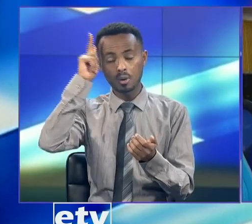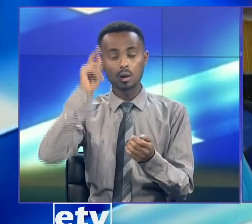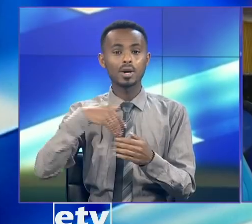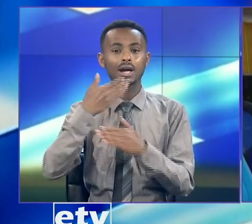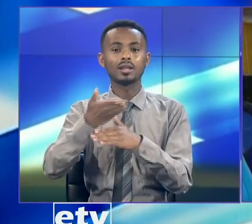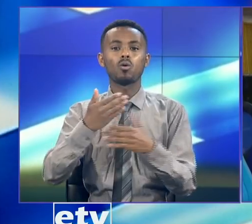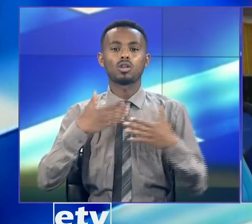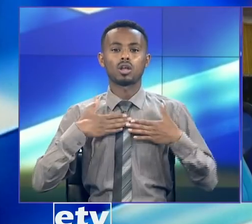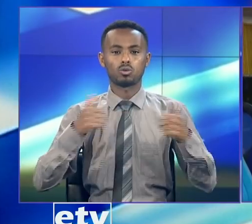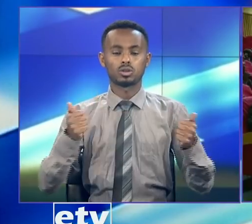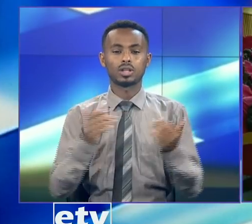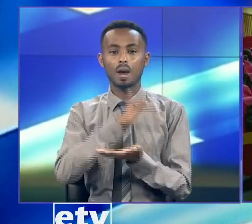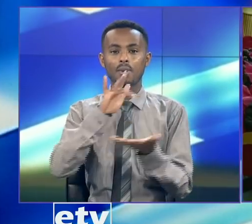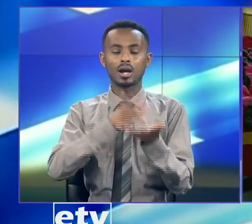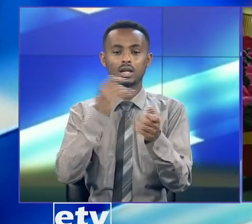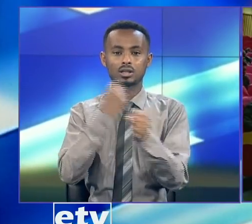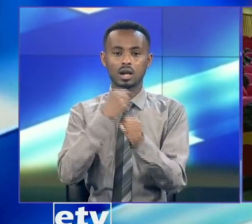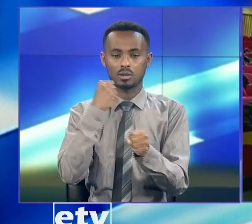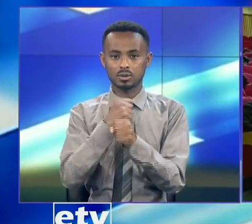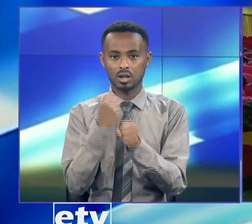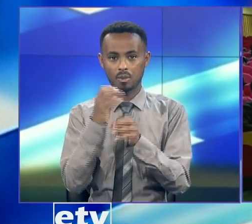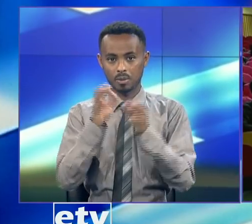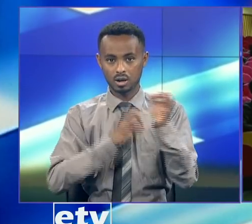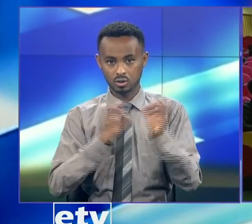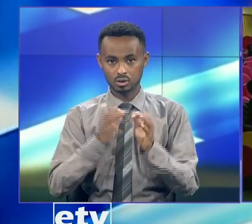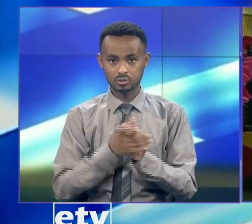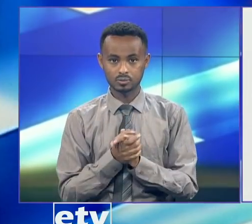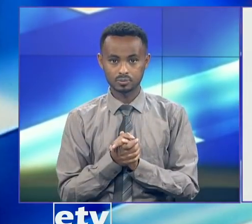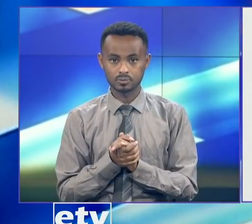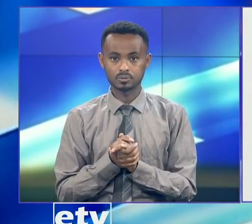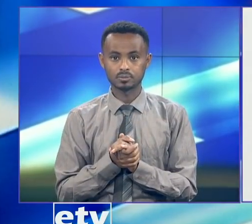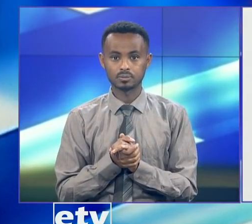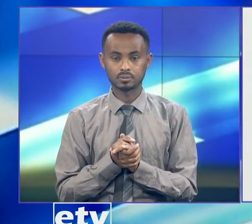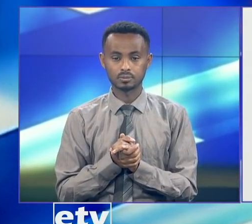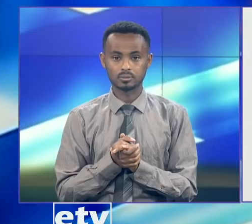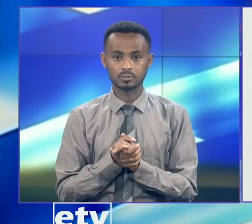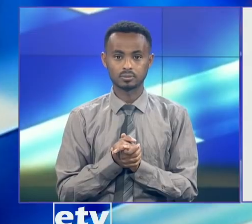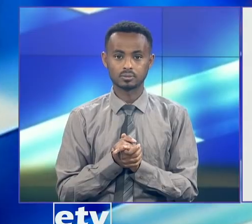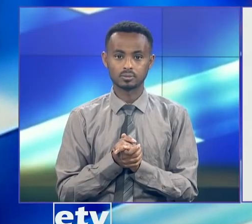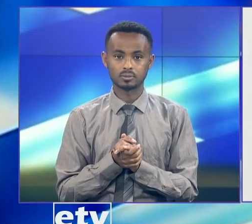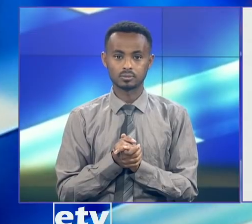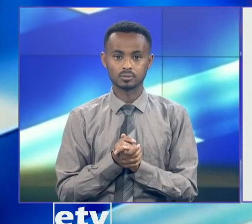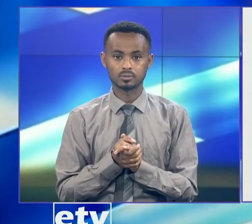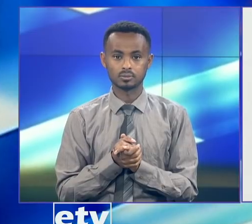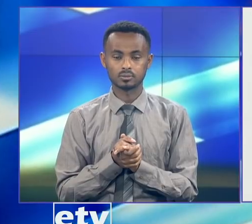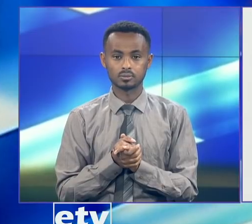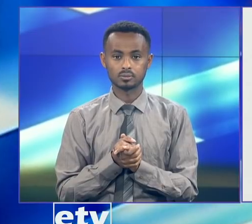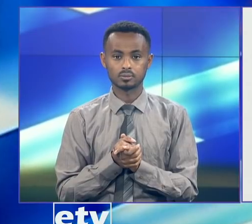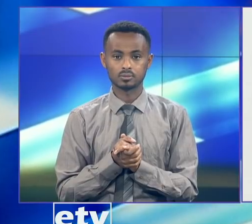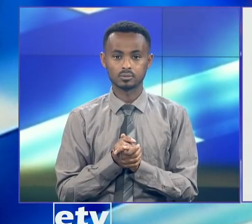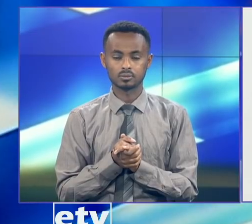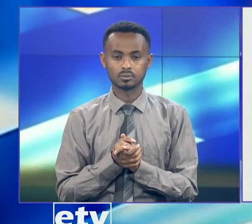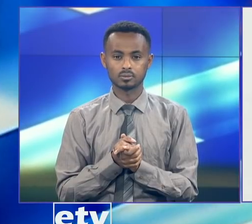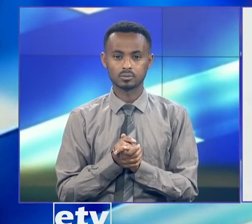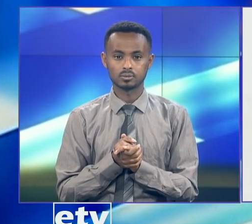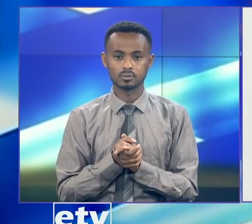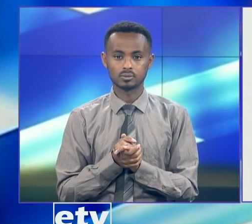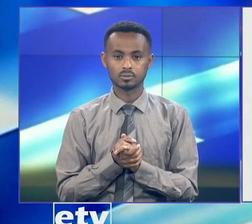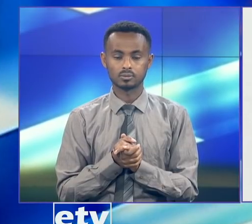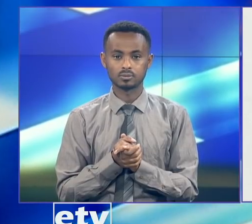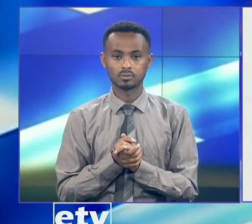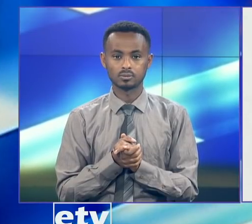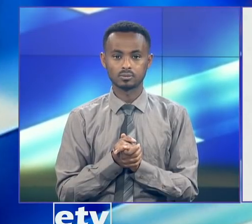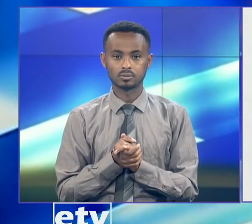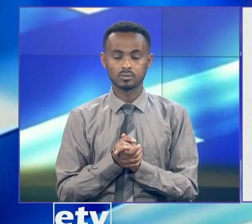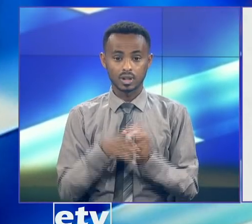በቀጣይ ወጣቶችን ያማከለ ስራ እንደሚሰራ አብራርተዋል። መንሰይ ከሁሉም ማዕንት ጀሚሩ ከማንኛውም ጸጥ ነጻ